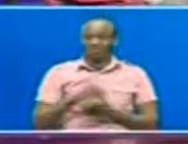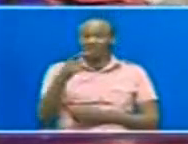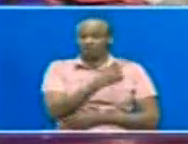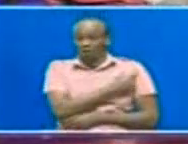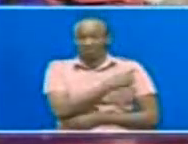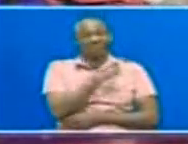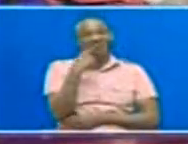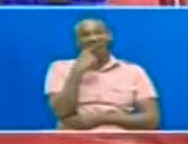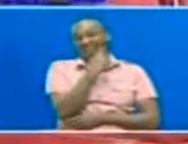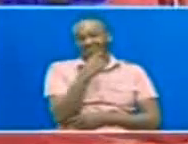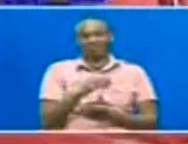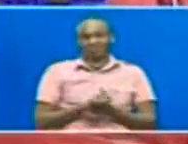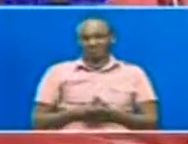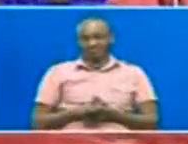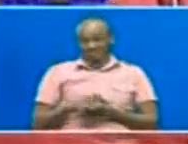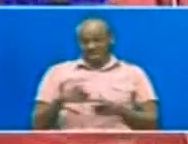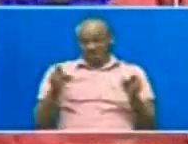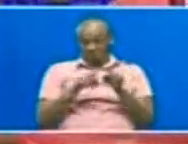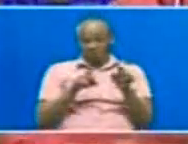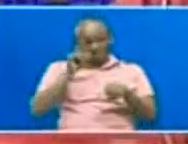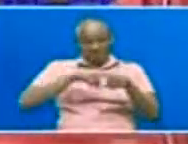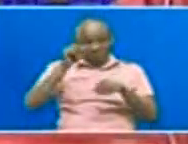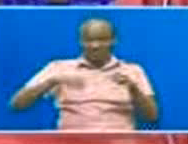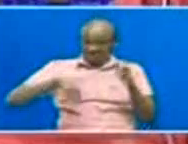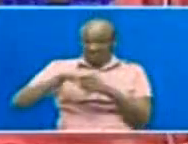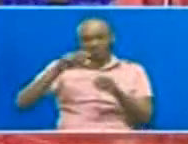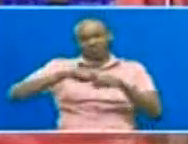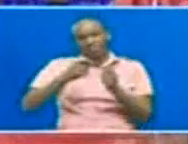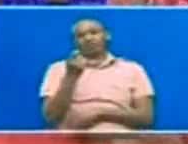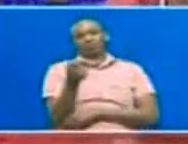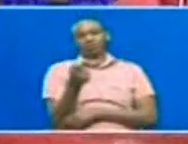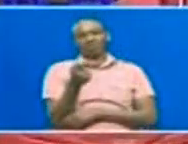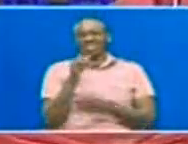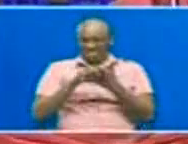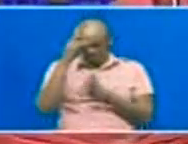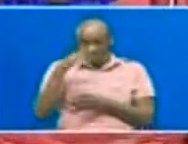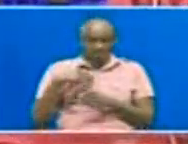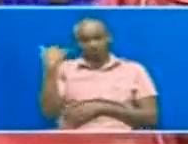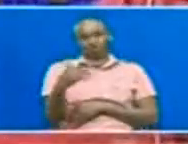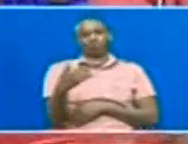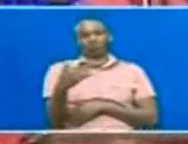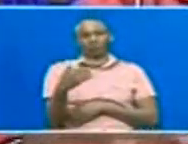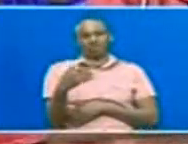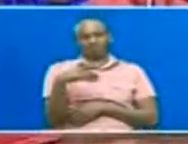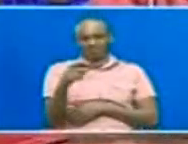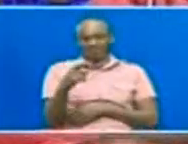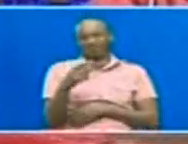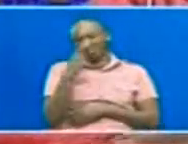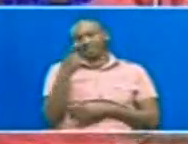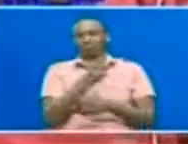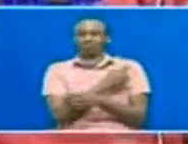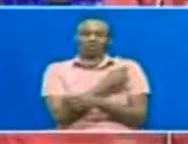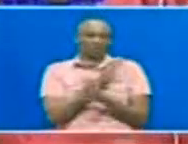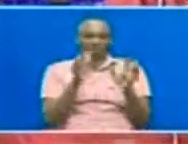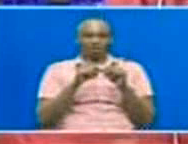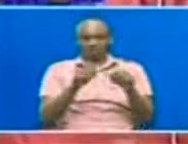Nafikiri wakati, na tena wakati alikuwa anacheza, aliumia kidogo. So that's why he could not be active for many years. Yes,